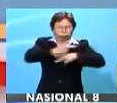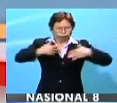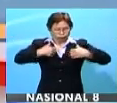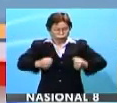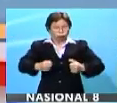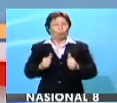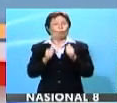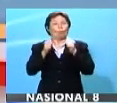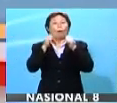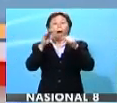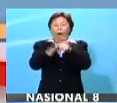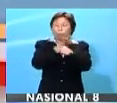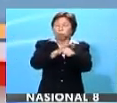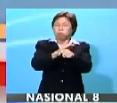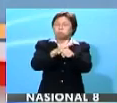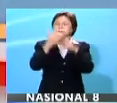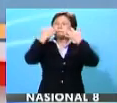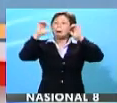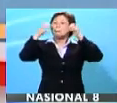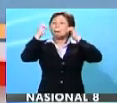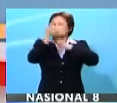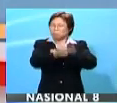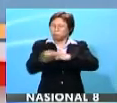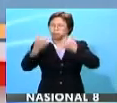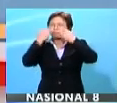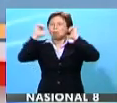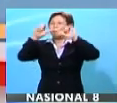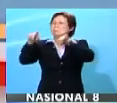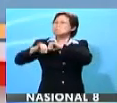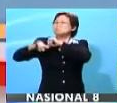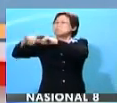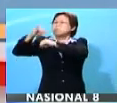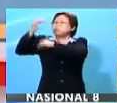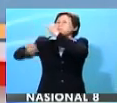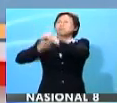kesihatan yang dilengkapi kemudahan serta fasiliti bertaraf